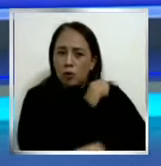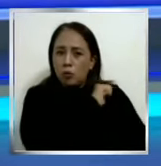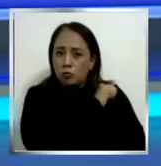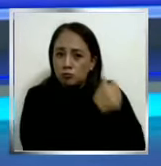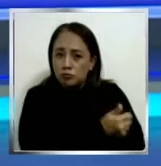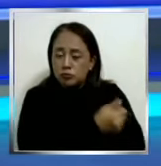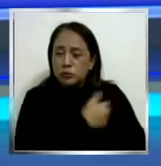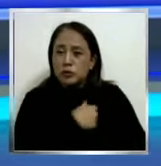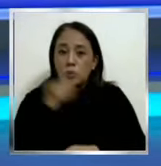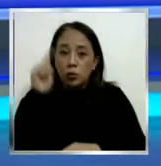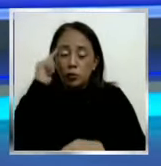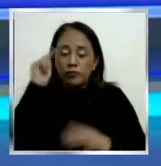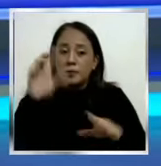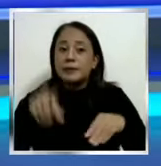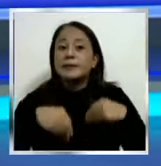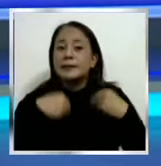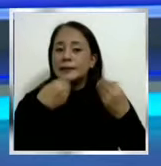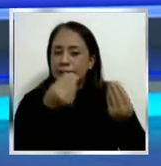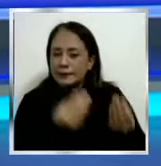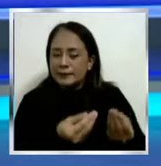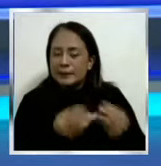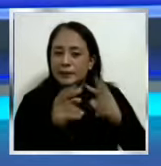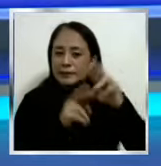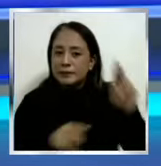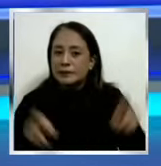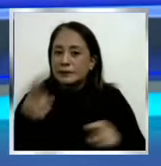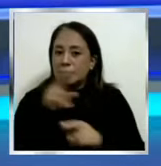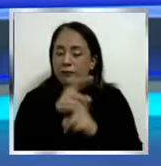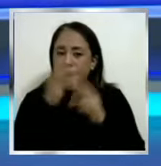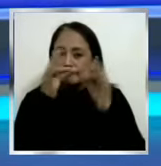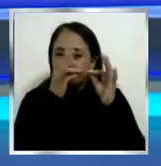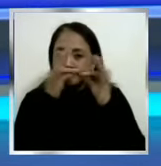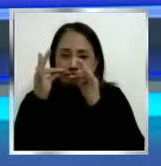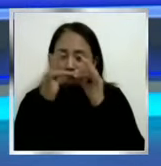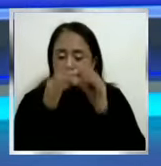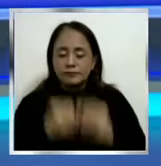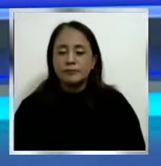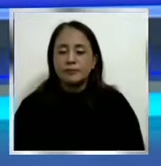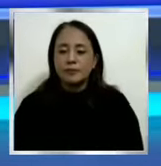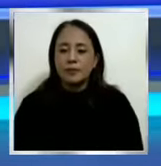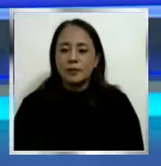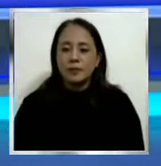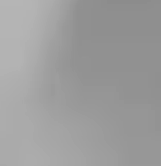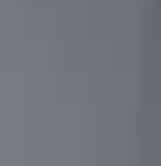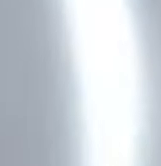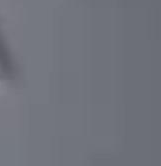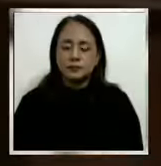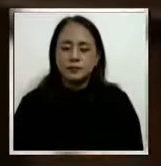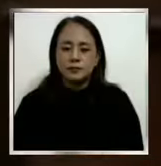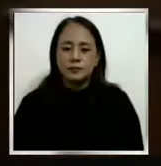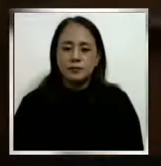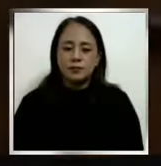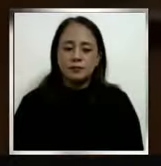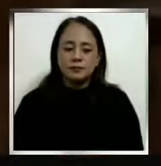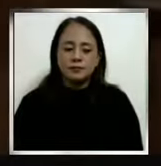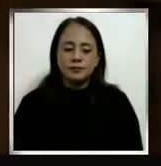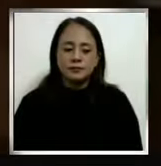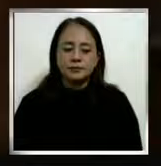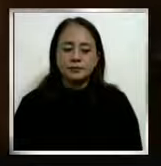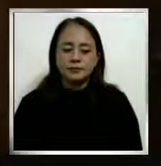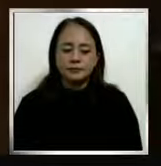sa kanya ng recycled na droga. Yan ang tinutukan ni Tina Panganiban Pero.